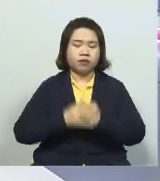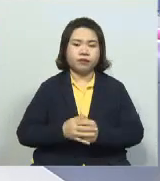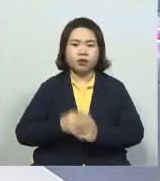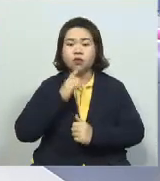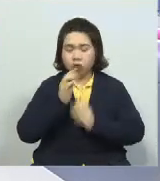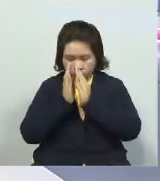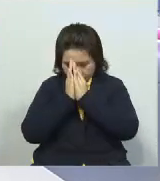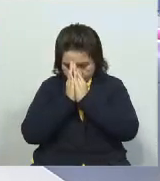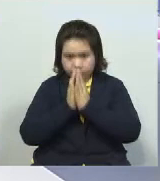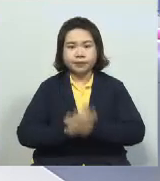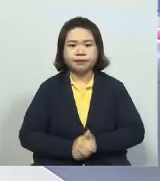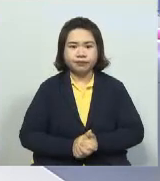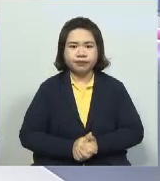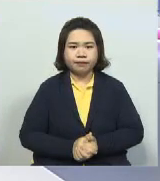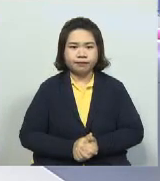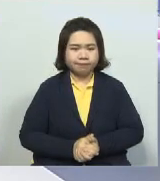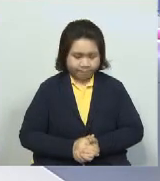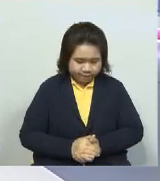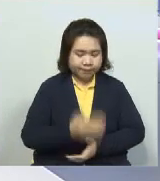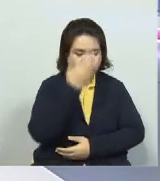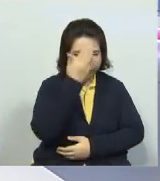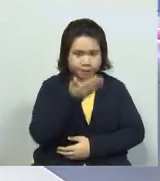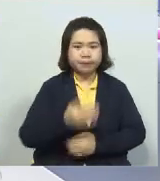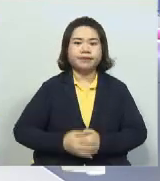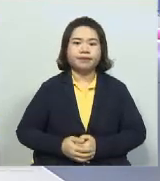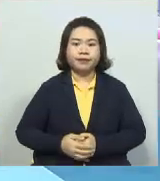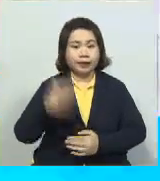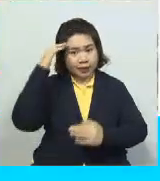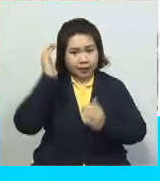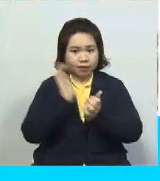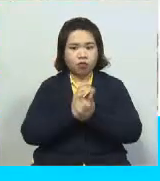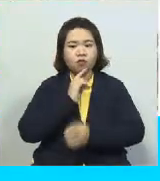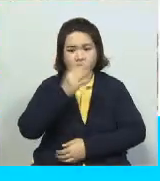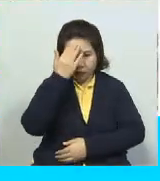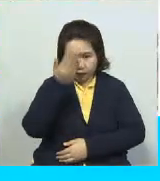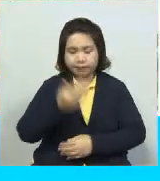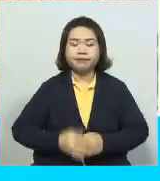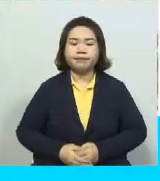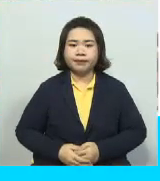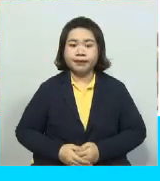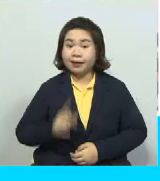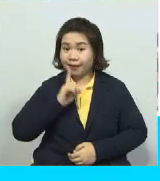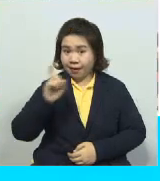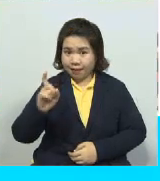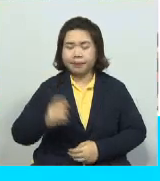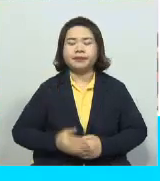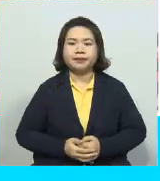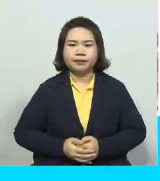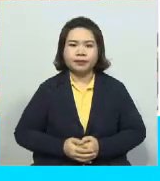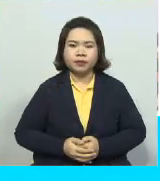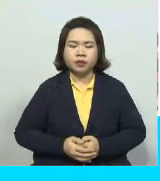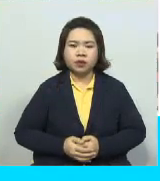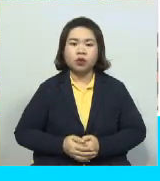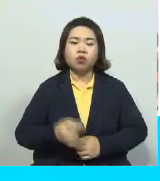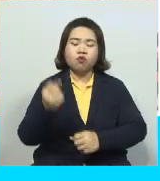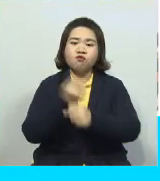วัสดีค่ะ สวัสดีครับท่านครับ ครับสวัสดีครับคุณปวีณาและคุณสุพนันท์ครับ ค่ะก่อนอื่นสอบถามถึงเรื่องของการซัก